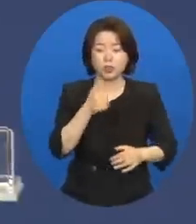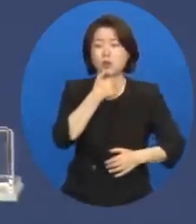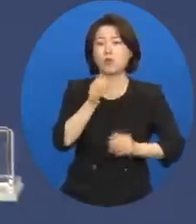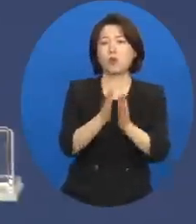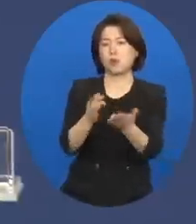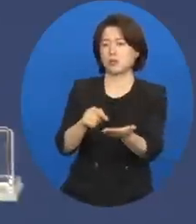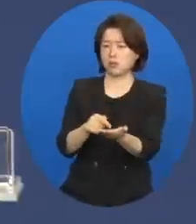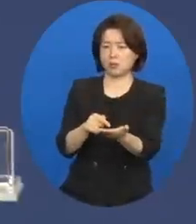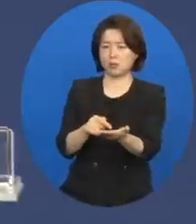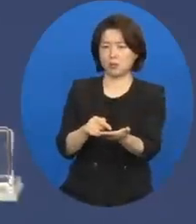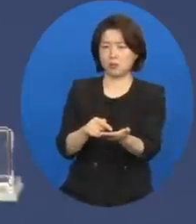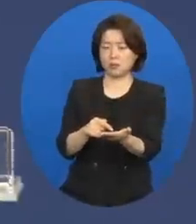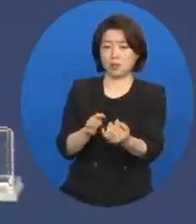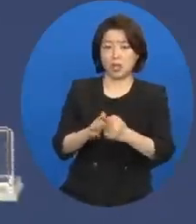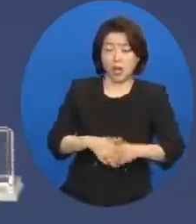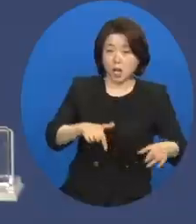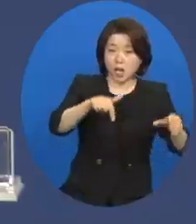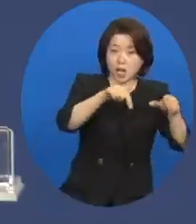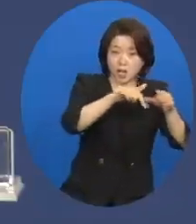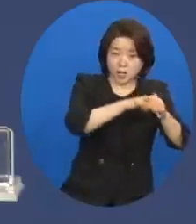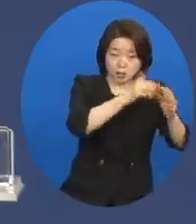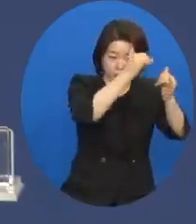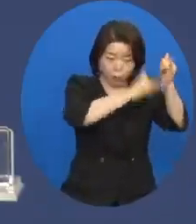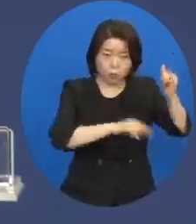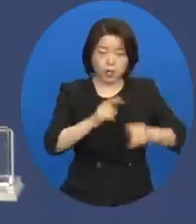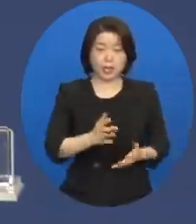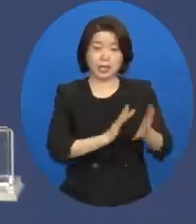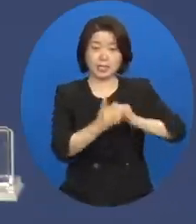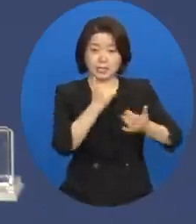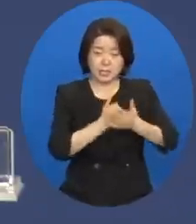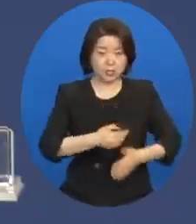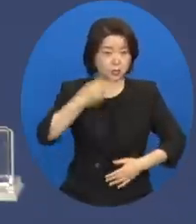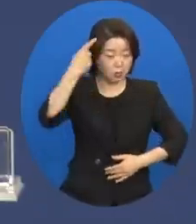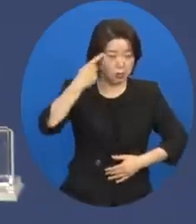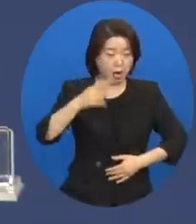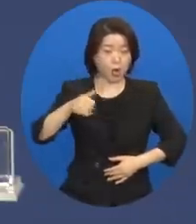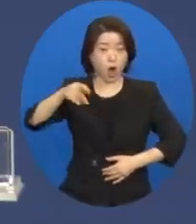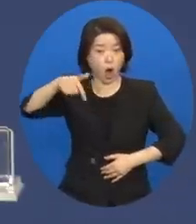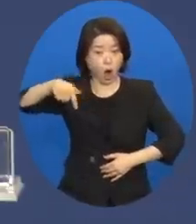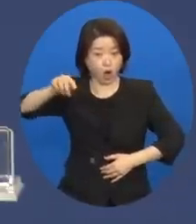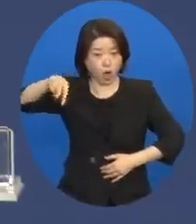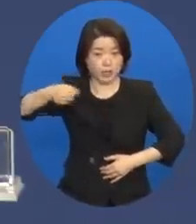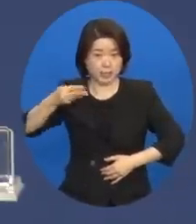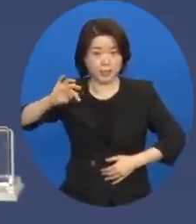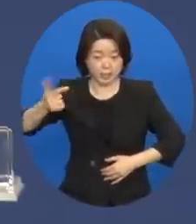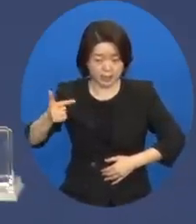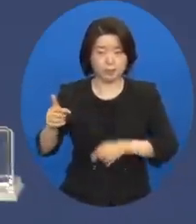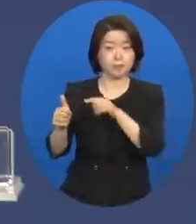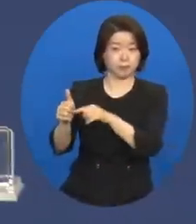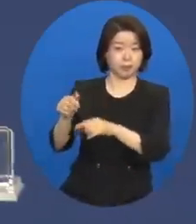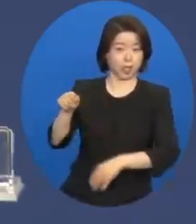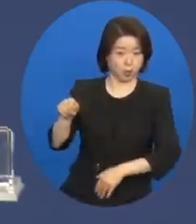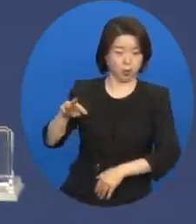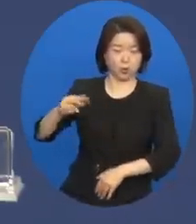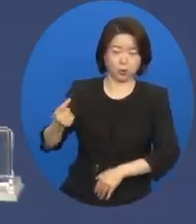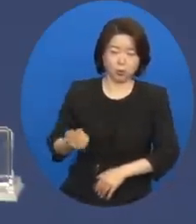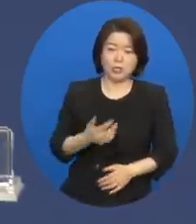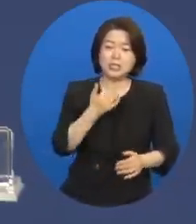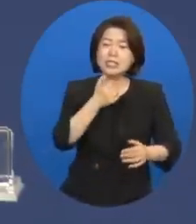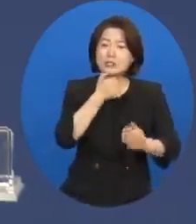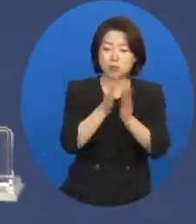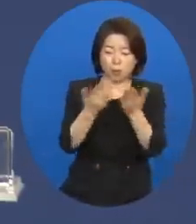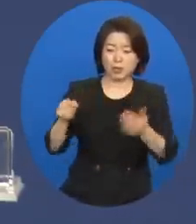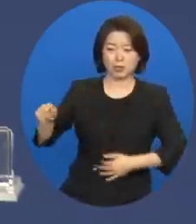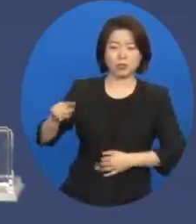로마서예요. 기독교의 예수님, 바울 그리고 어거스틴 이렇게 얘기하는 그 바로 그 어거스틴도 로마서가